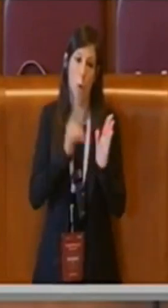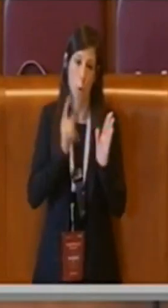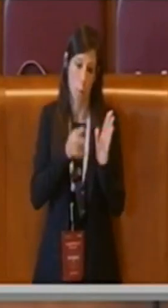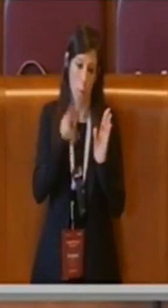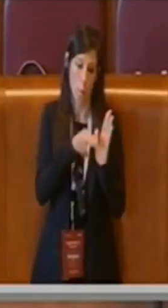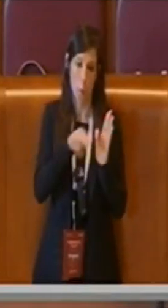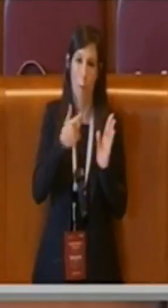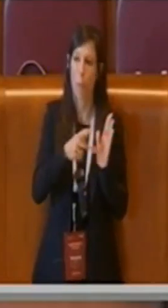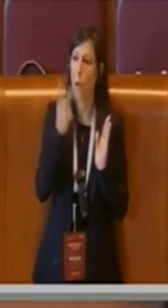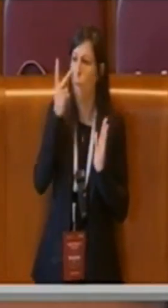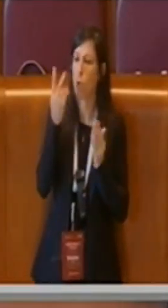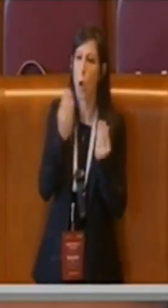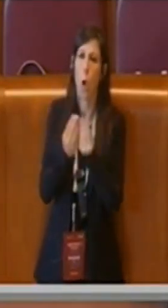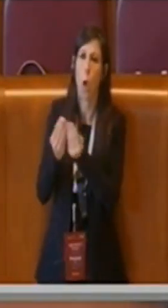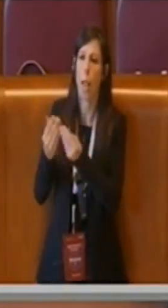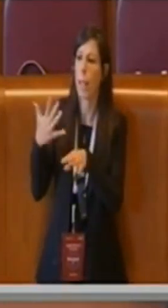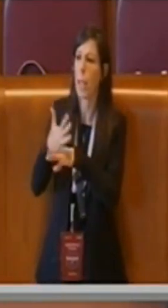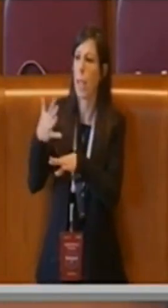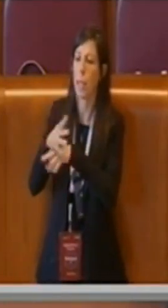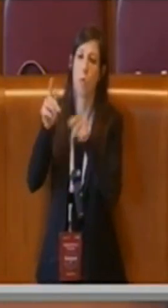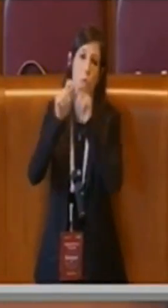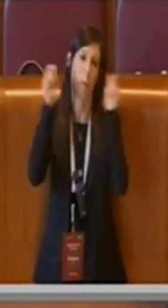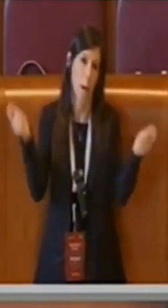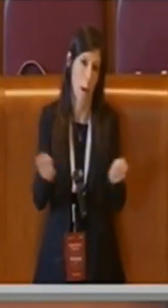po' degli interventi un pochino generici.